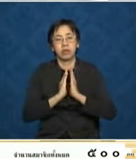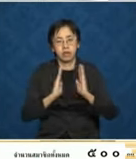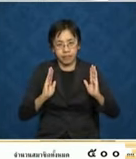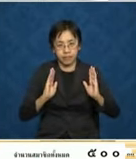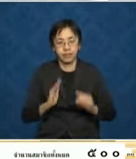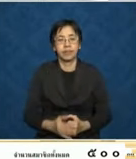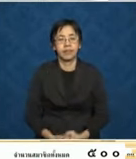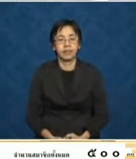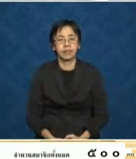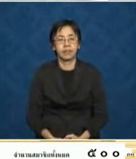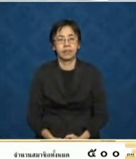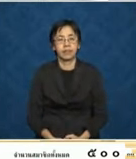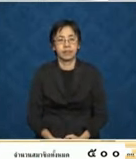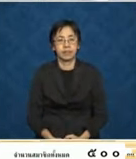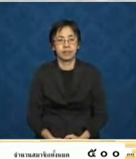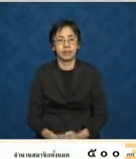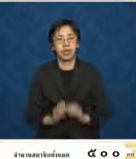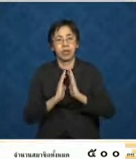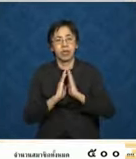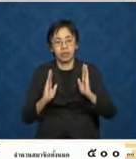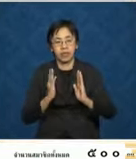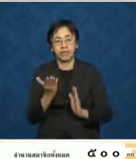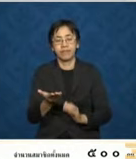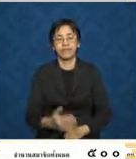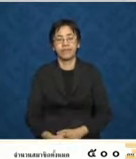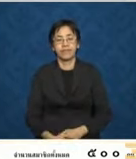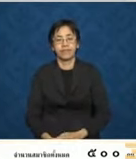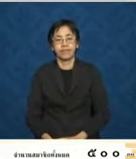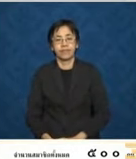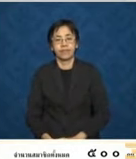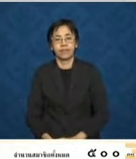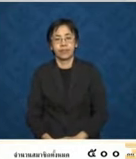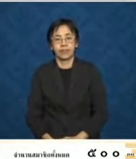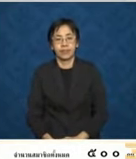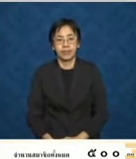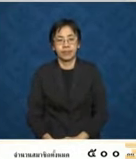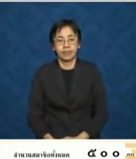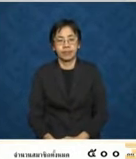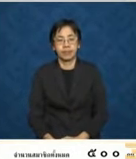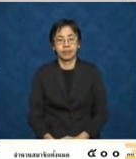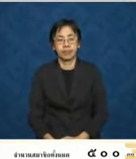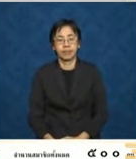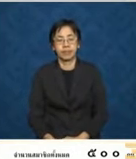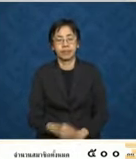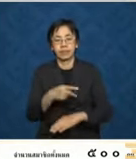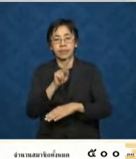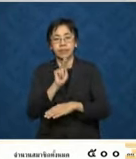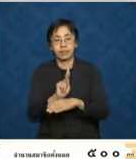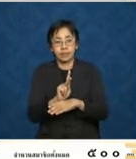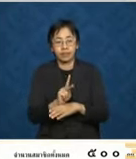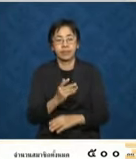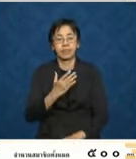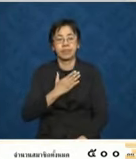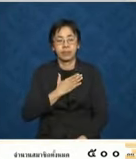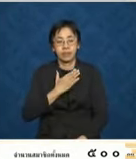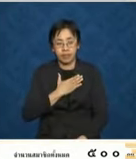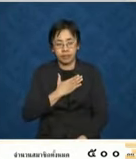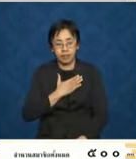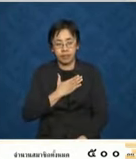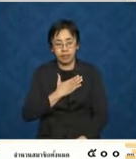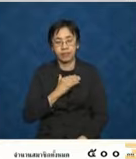าน ขอบคุณครับเชิญท่านทวีวงศ์ครับ เรียนท่านประธานที่เคารพผมทวิว